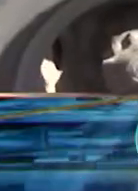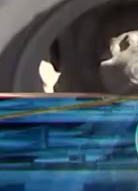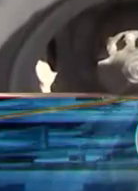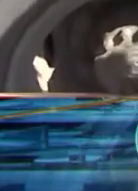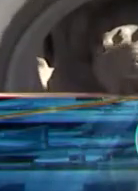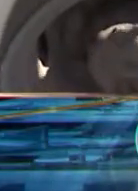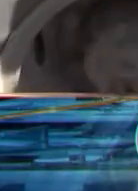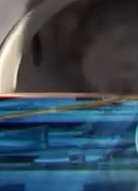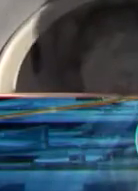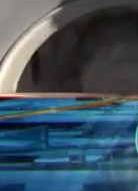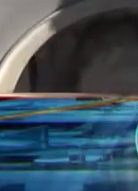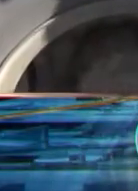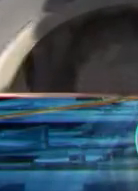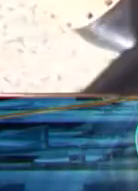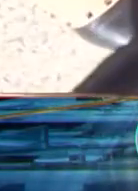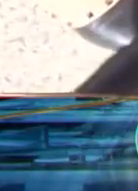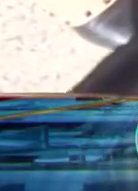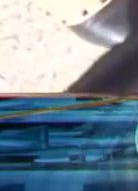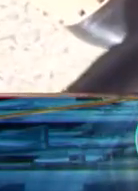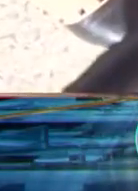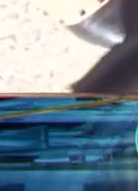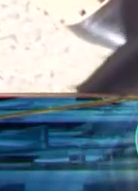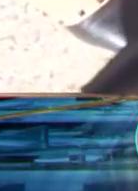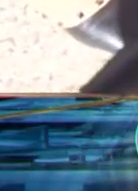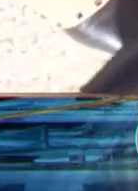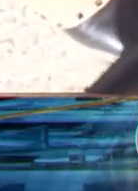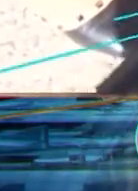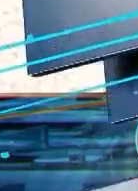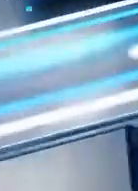За чистый воздух. Экологи вышли на большую дорогу.